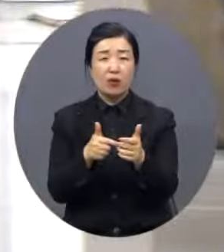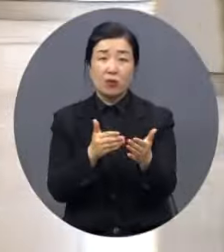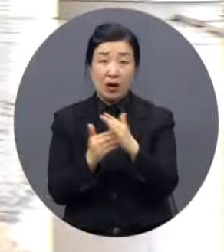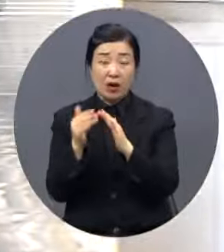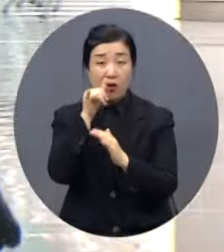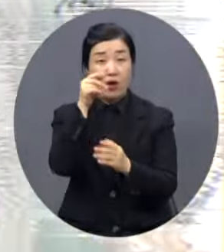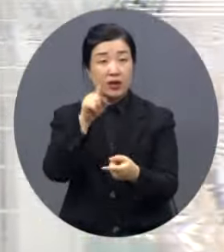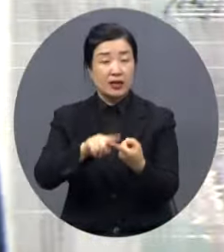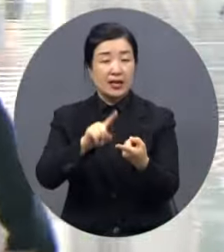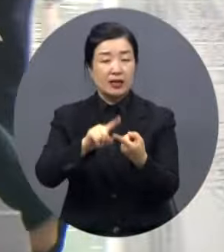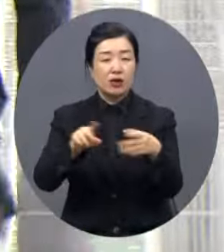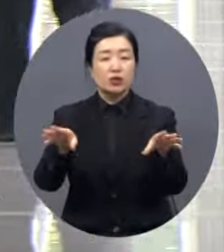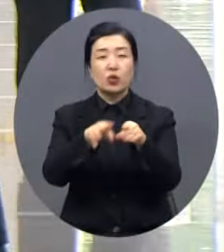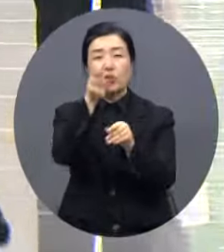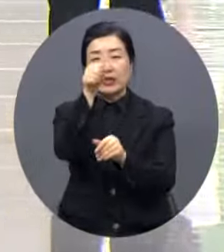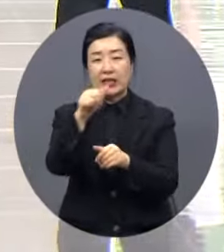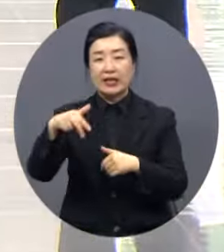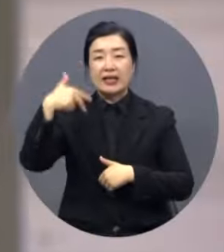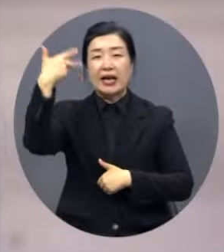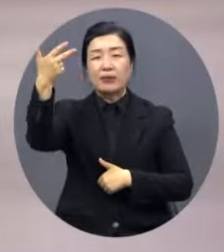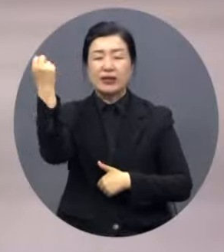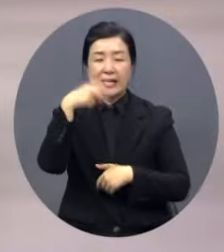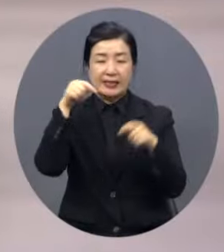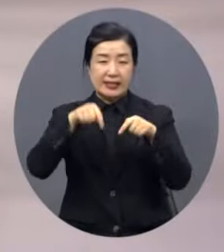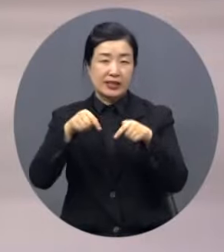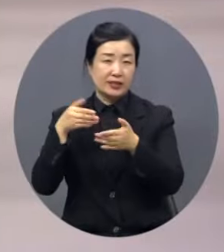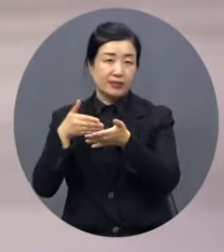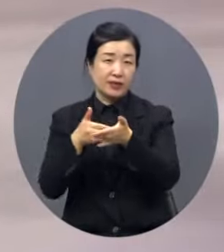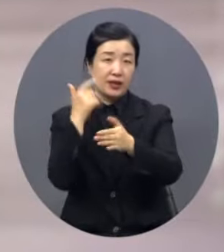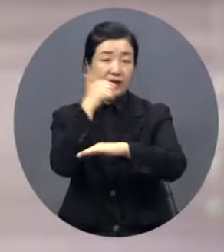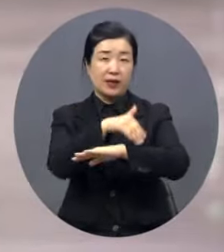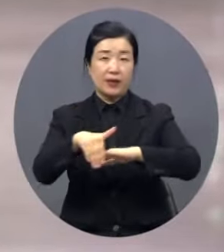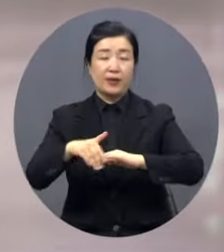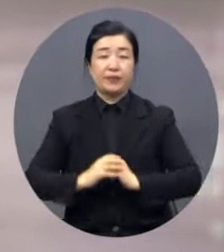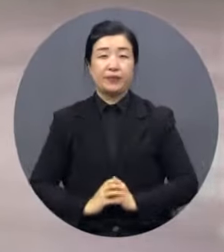관련해 총장이 다음 주에 재심의를 요청할